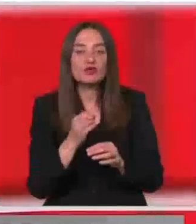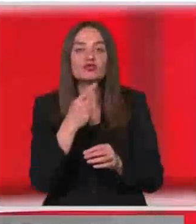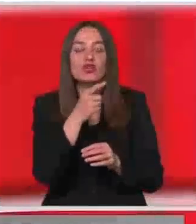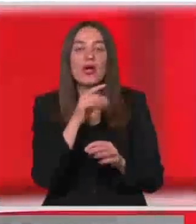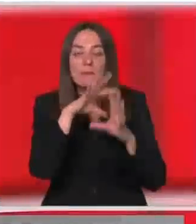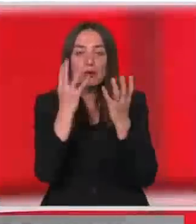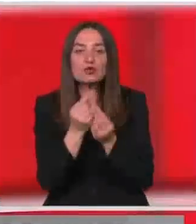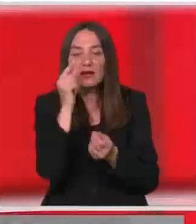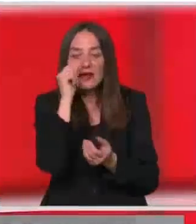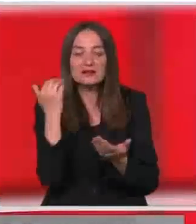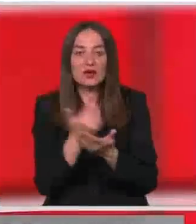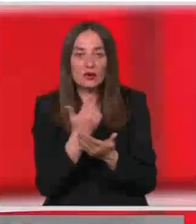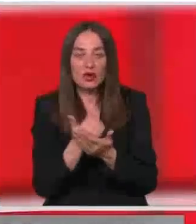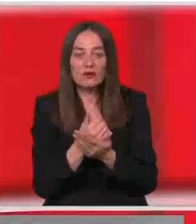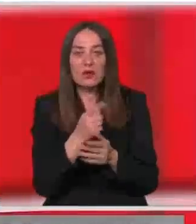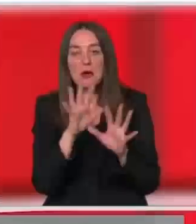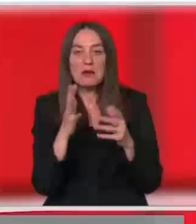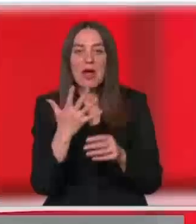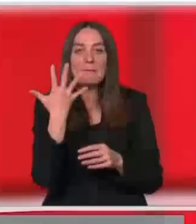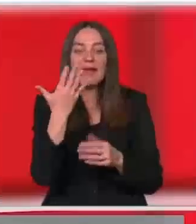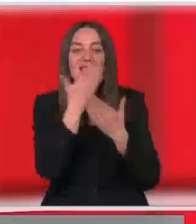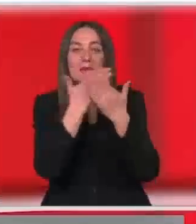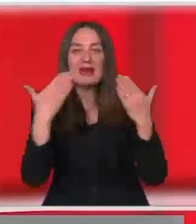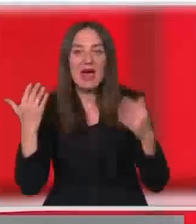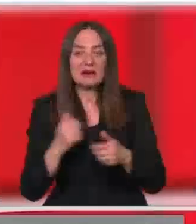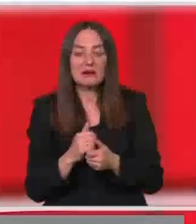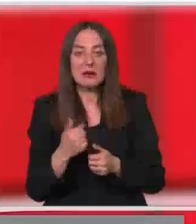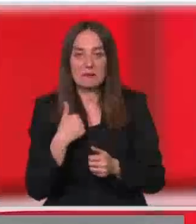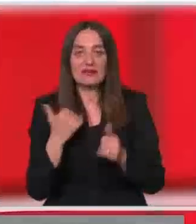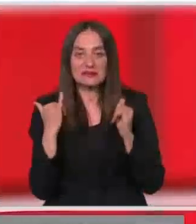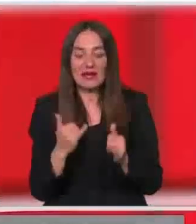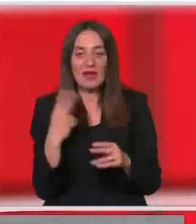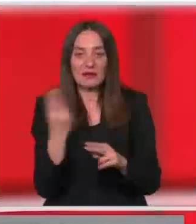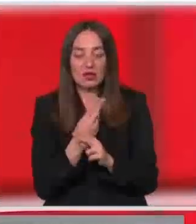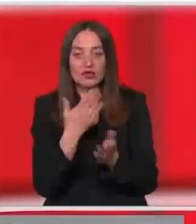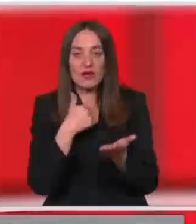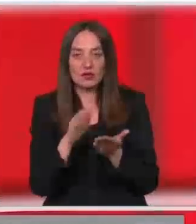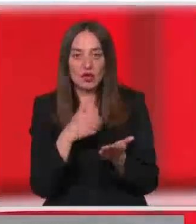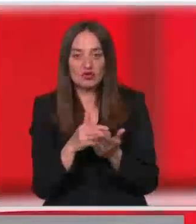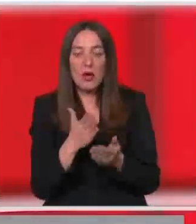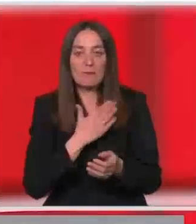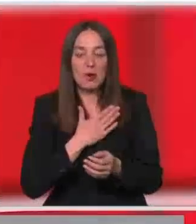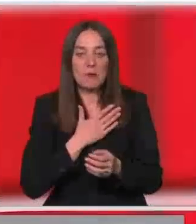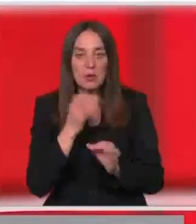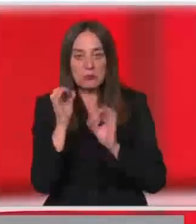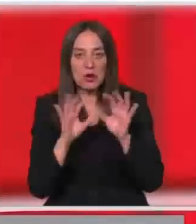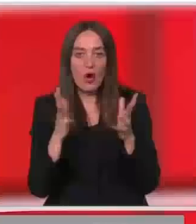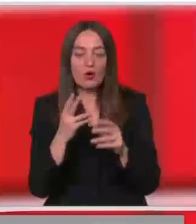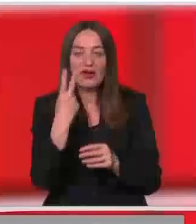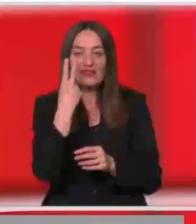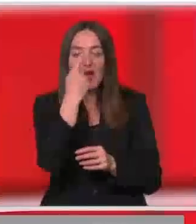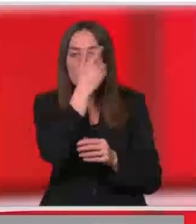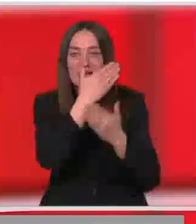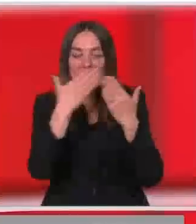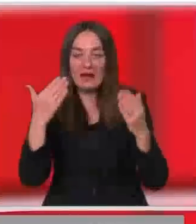odnosno bruto nacionalnog dohotka. Koliko to uparamo? To je otprilike 5 milijardi. Mi sada država troši, po mojoj kalkulaciji, negde oko 2